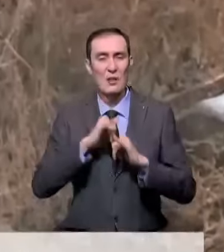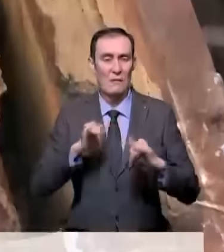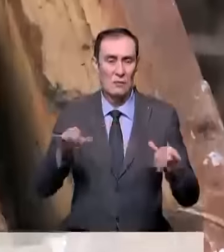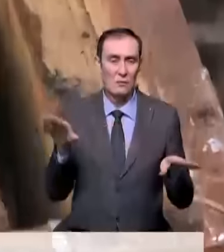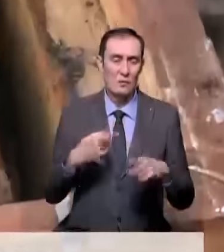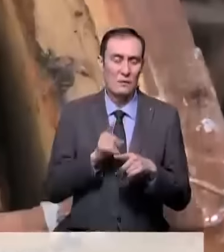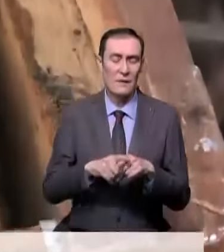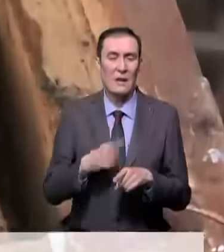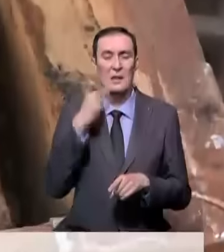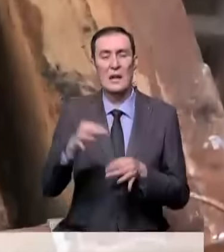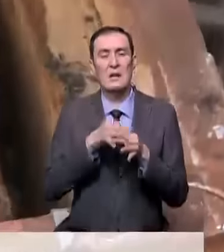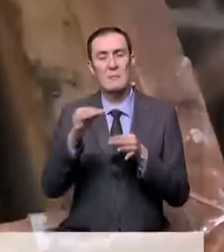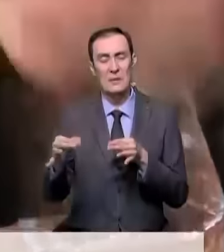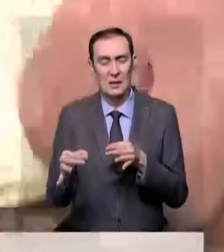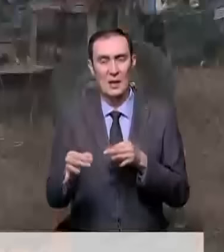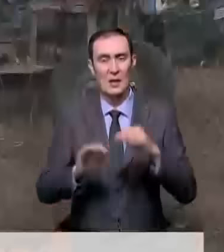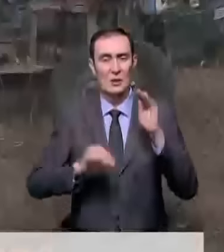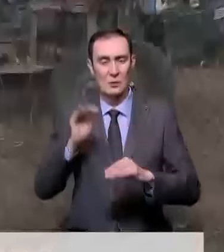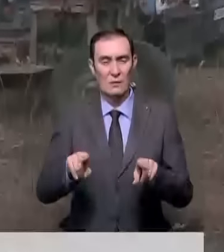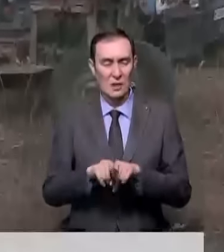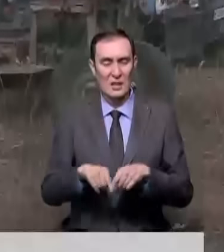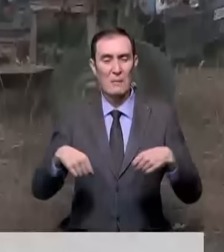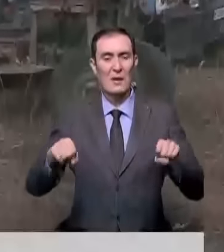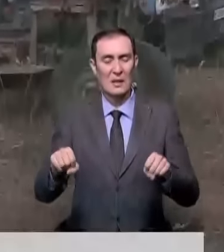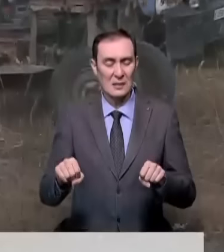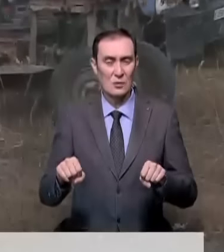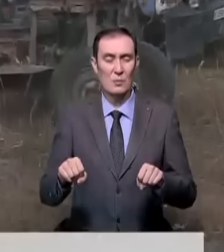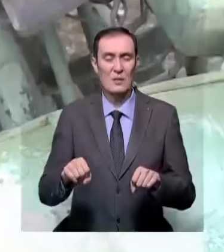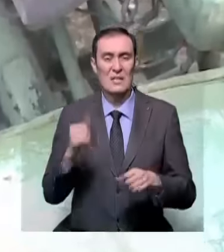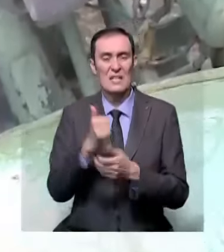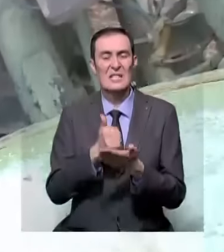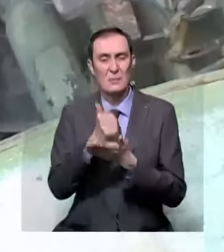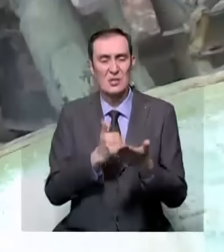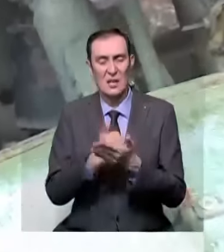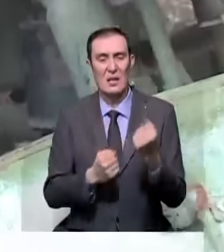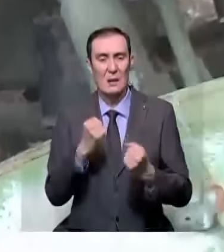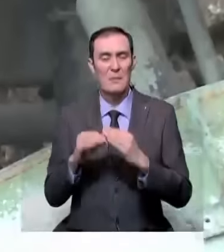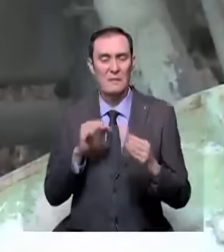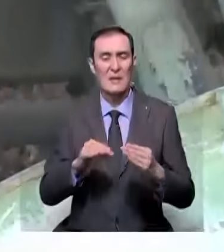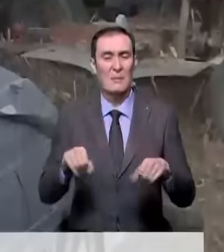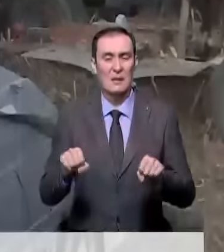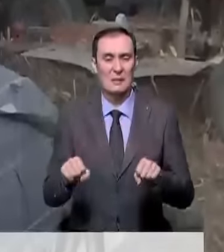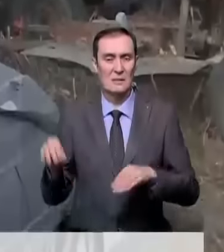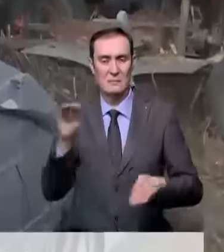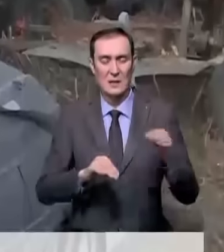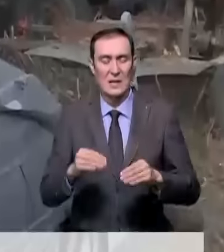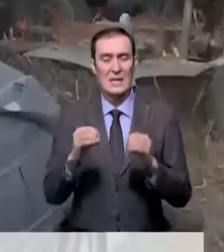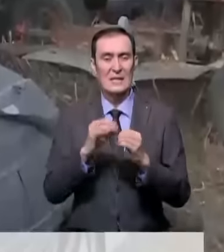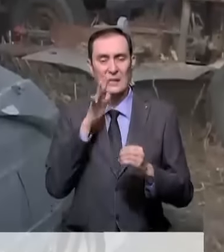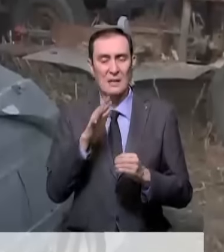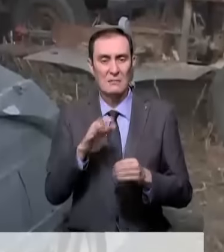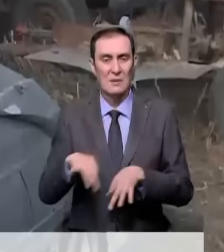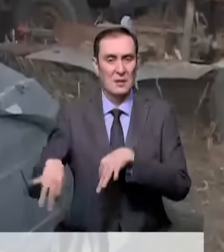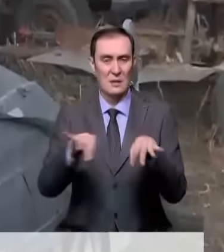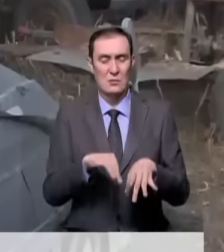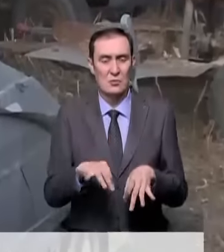Чтобы ездить на отдаленные пасеки, сконструировал даже квадроцикл из запчастей от москвича и мотоцикла. 10 лет на нем езжу,